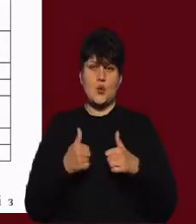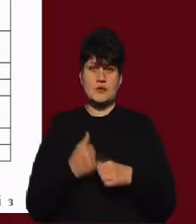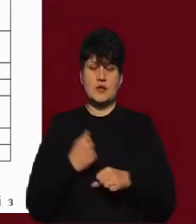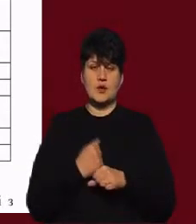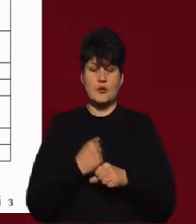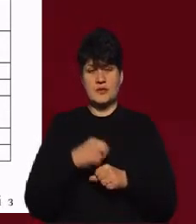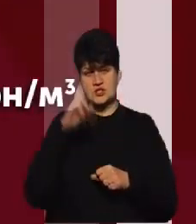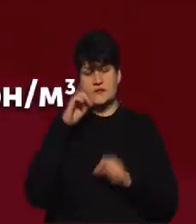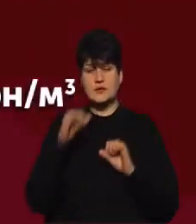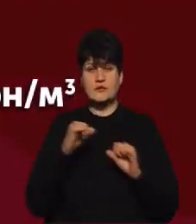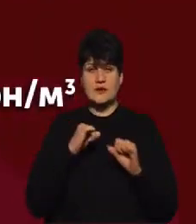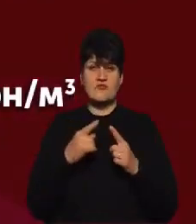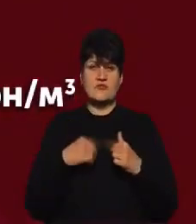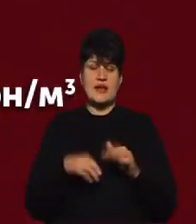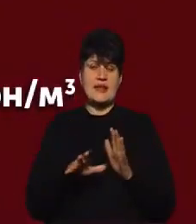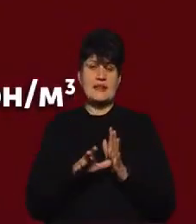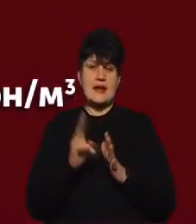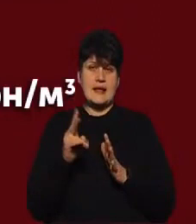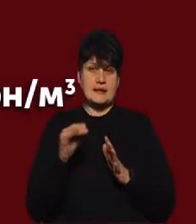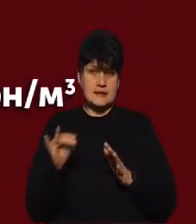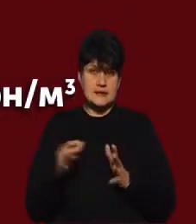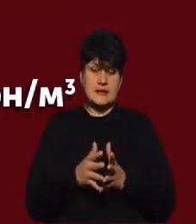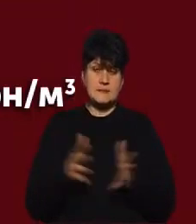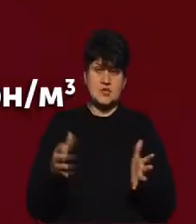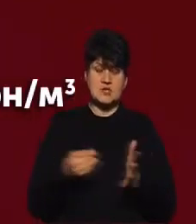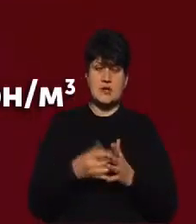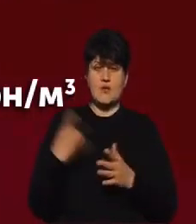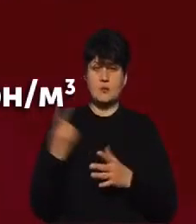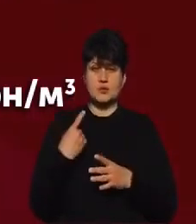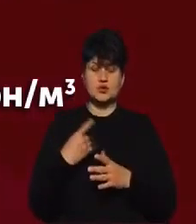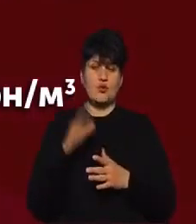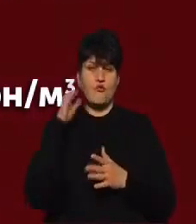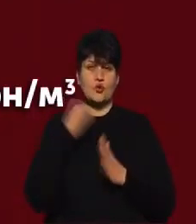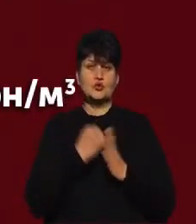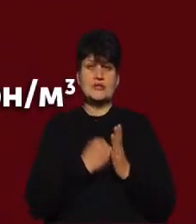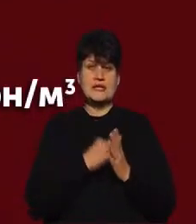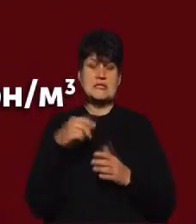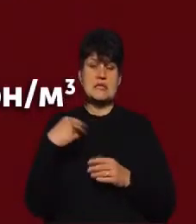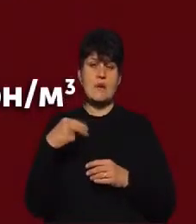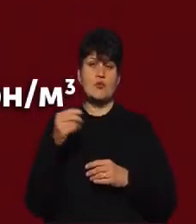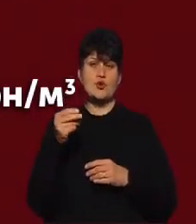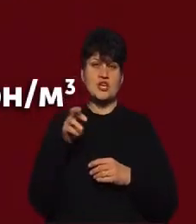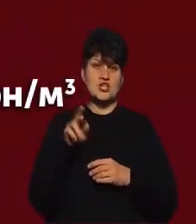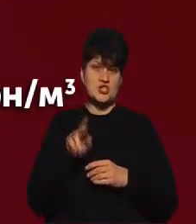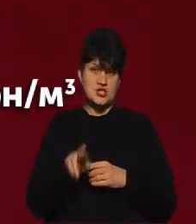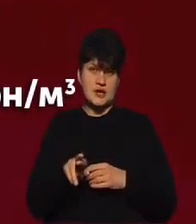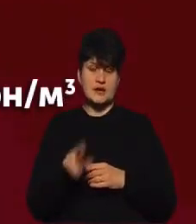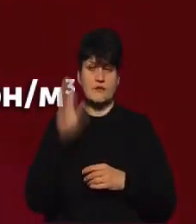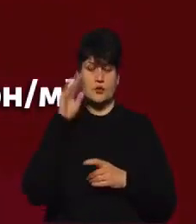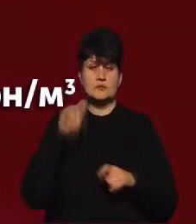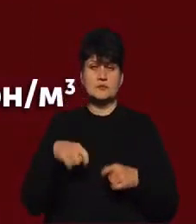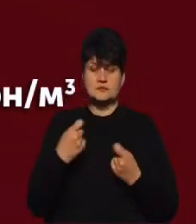та комунальних послуг. Найвища ціна в обласного водоканалу Запоріжжя. За водопостачання та водовідведення –